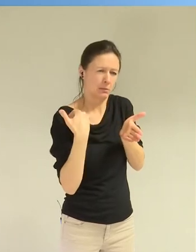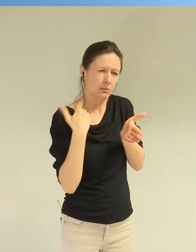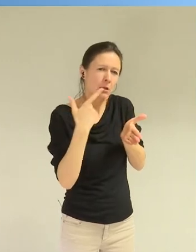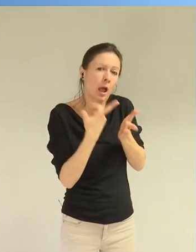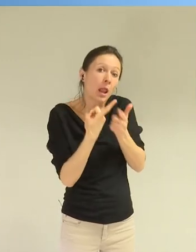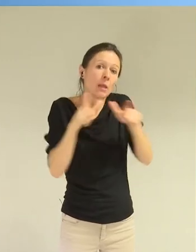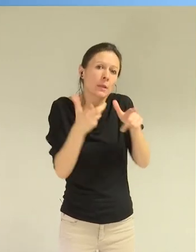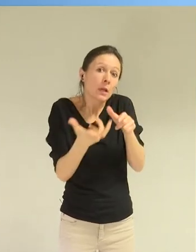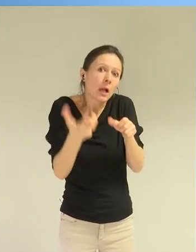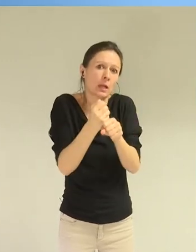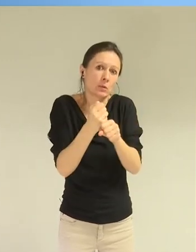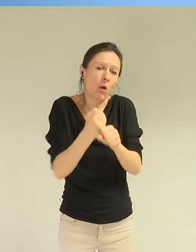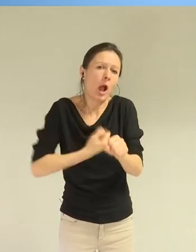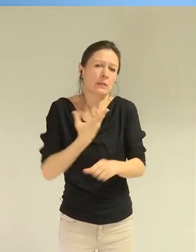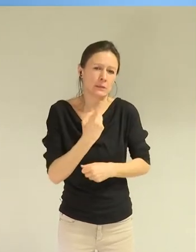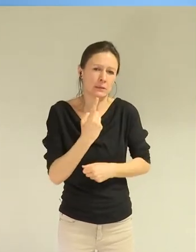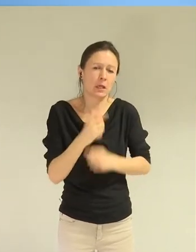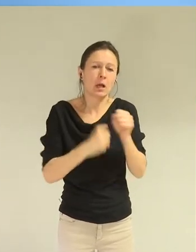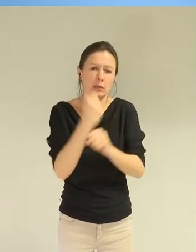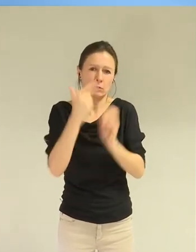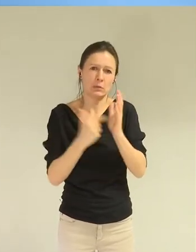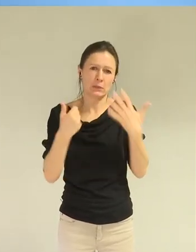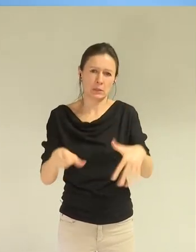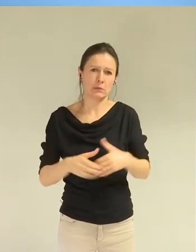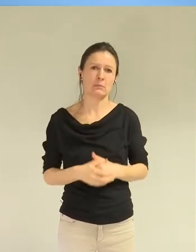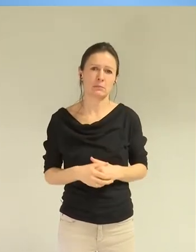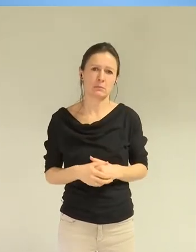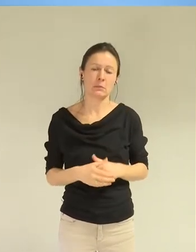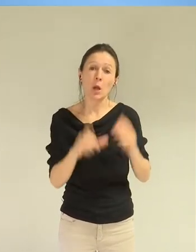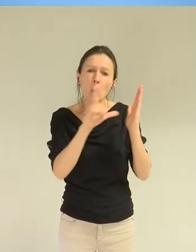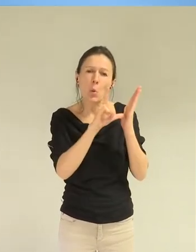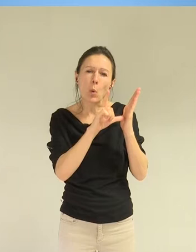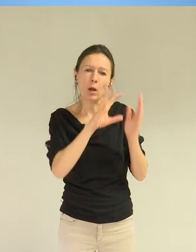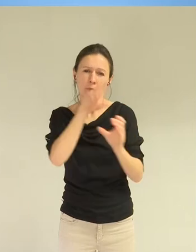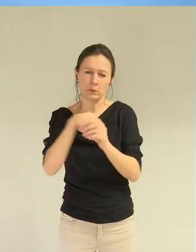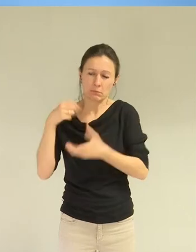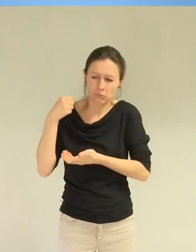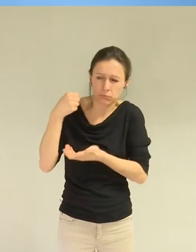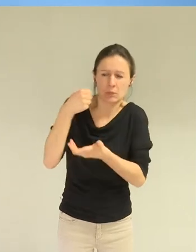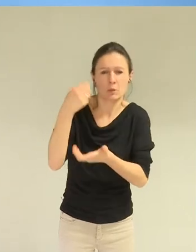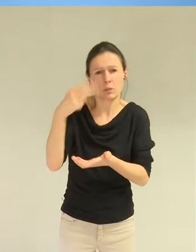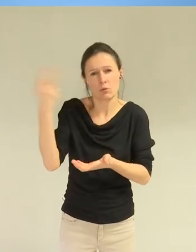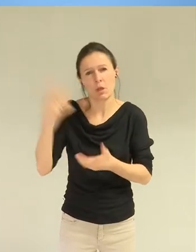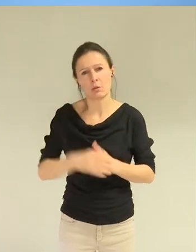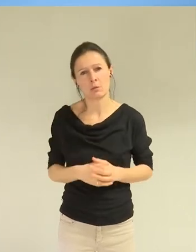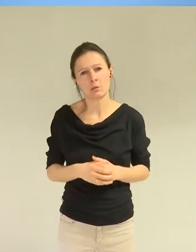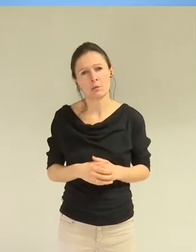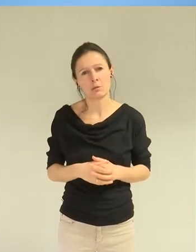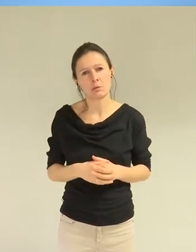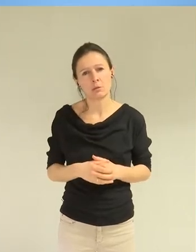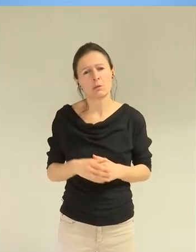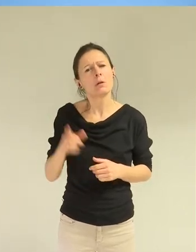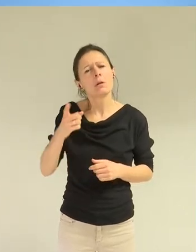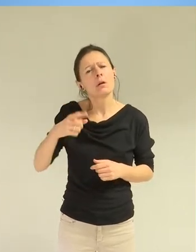création artistique en 2016 ces lois sont notre patrimoine national ici aucun citoyen n'a le de les ignorer